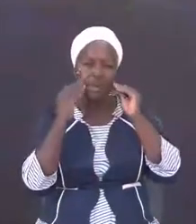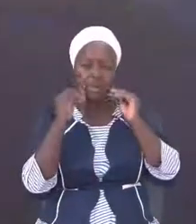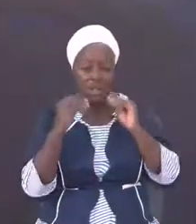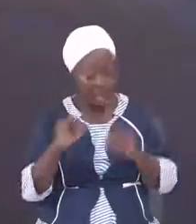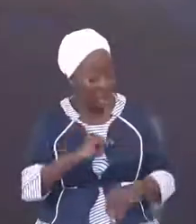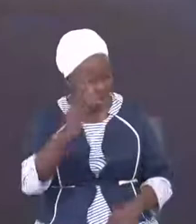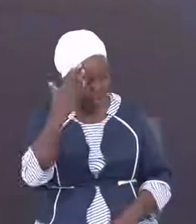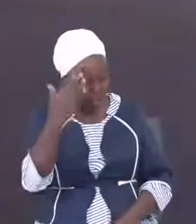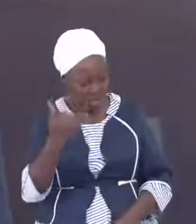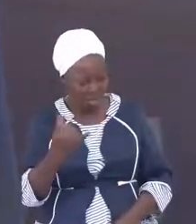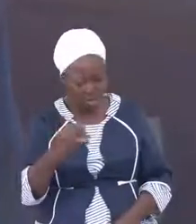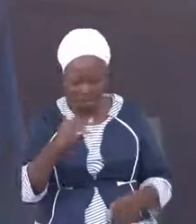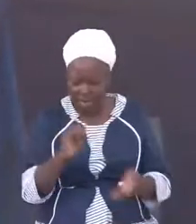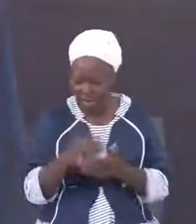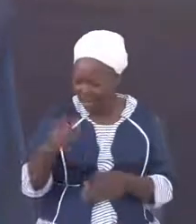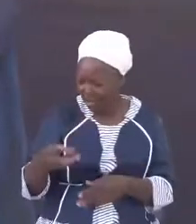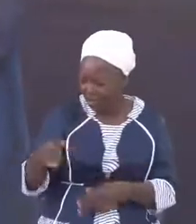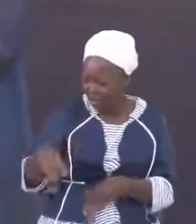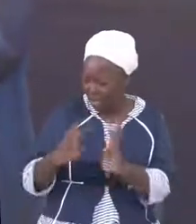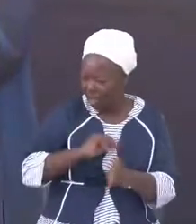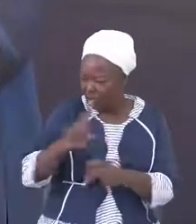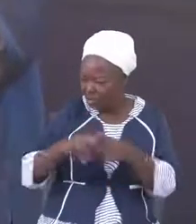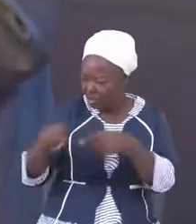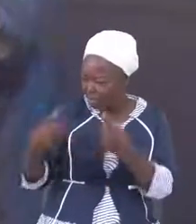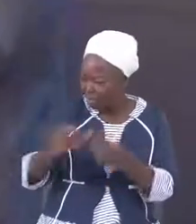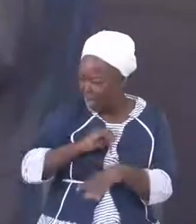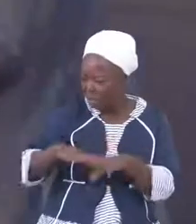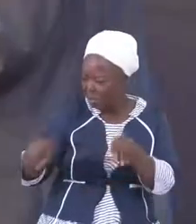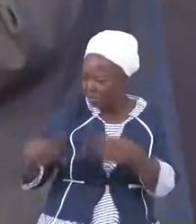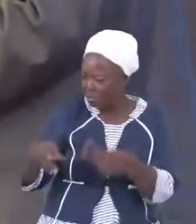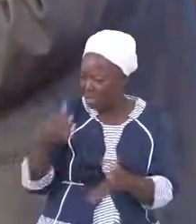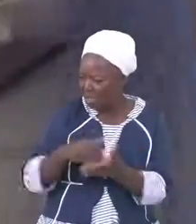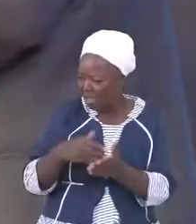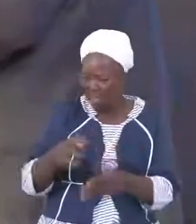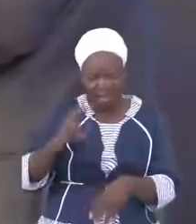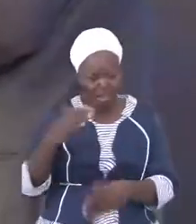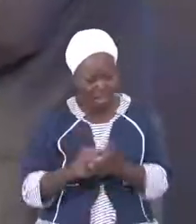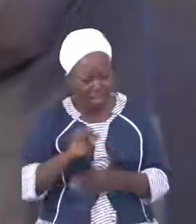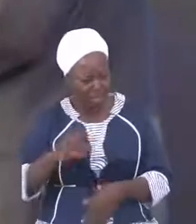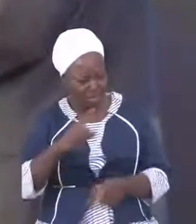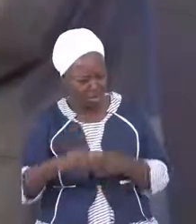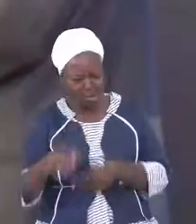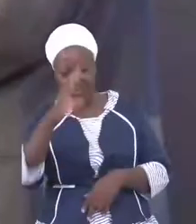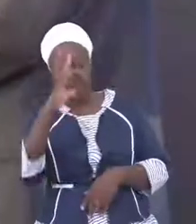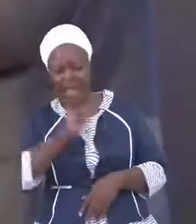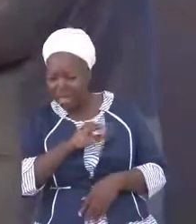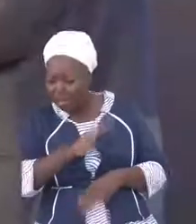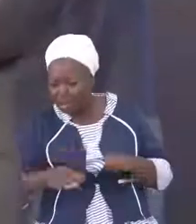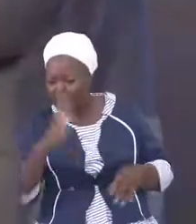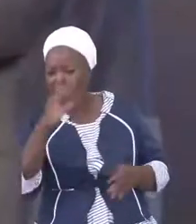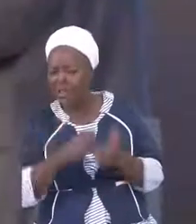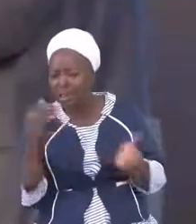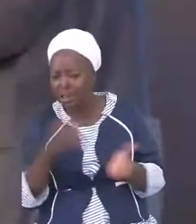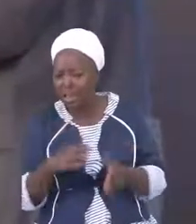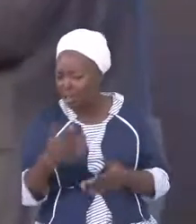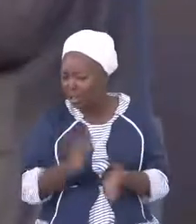expérience personnelle, je réalise maintenant que tel que je faisais, je ne fais plus ça. Ce